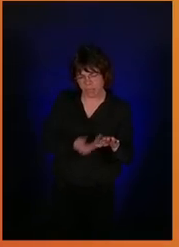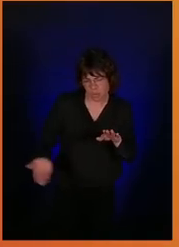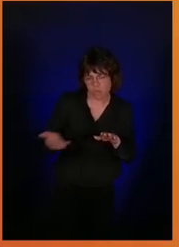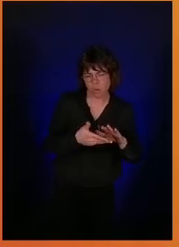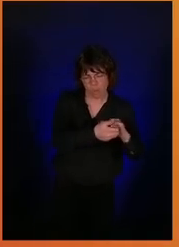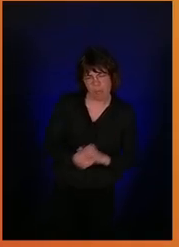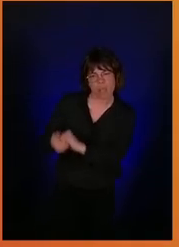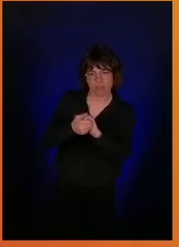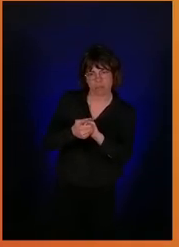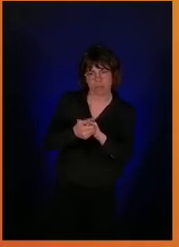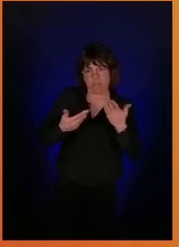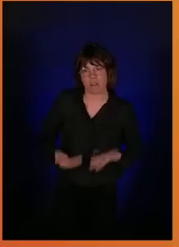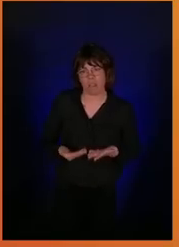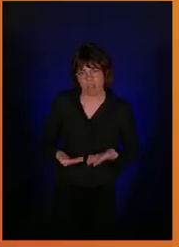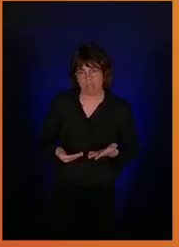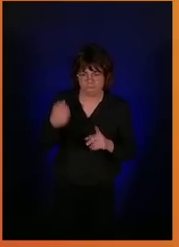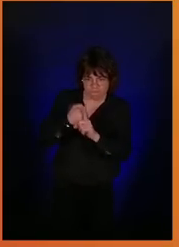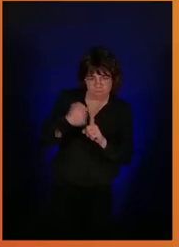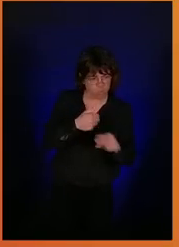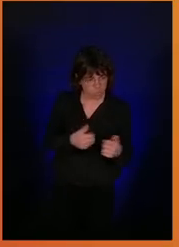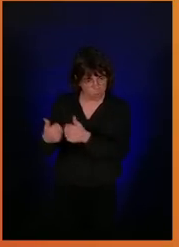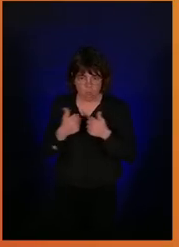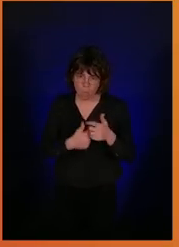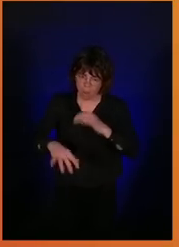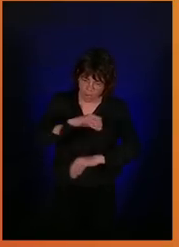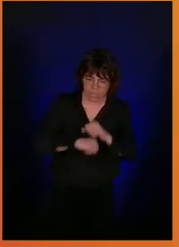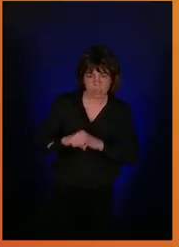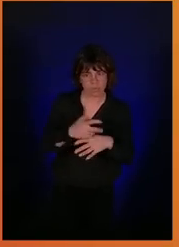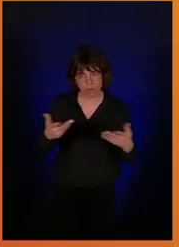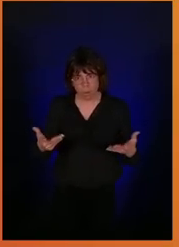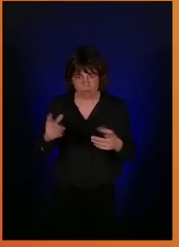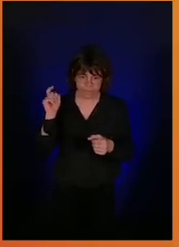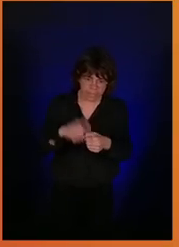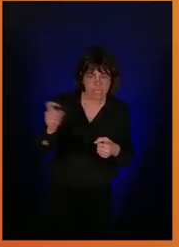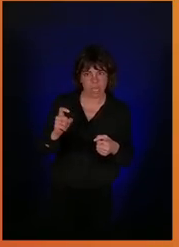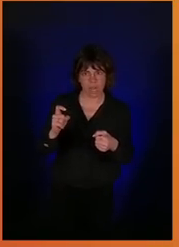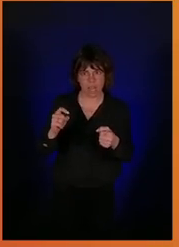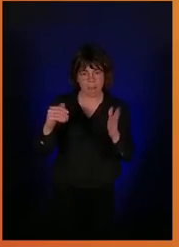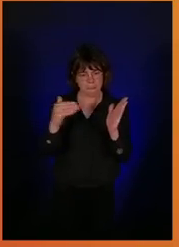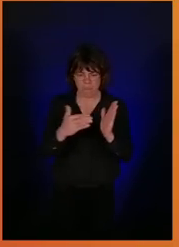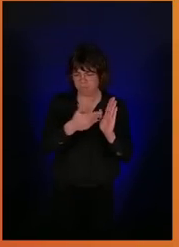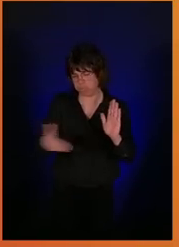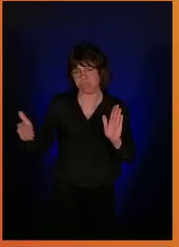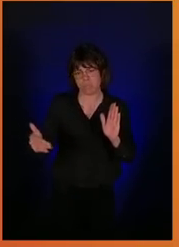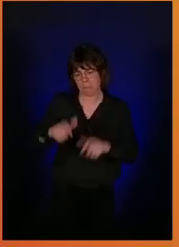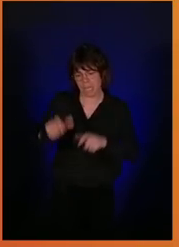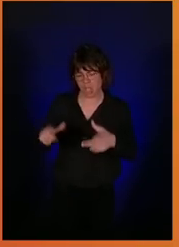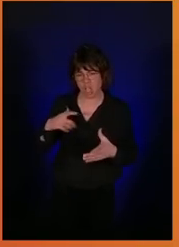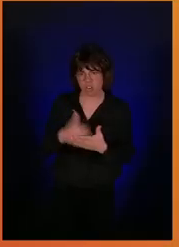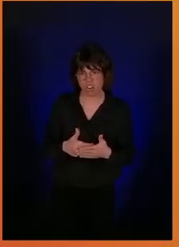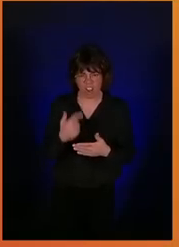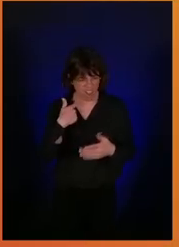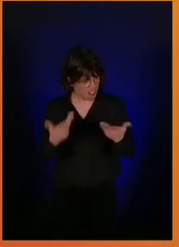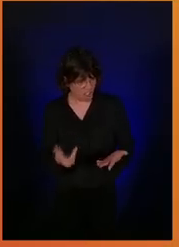les camarades. À l'heure où nous sommes en lutte, pour notre organisation syndicale fait des milliers d'adhérents. Nous, on est là, on se bouffe la